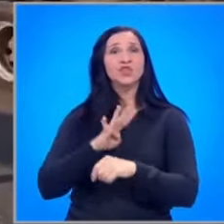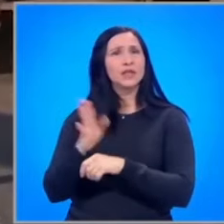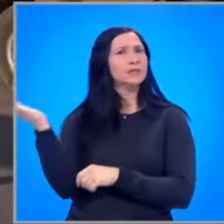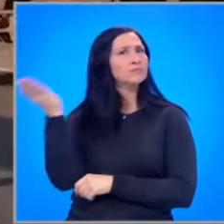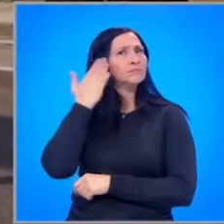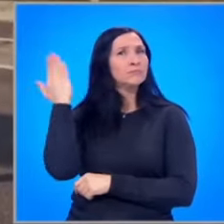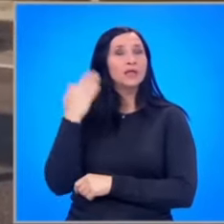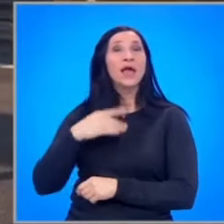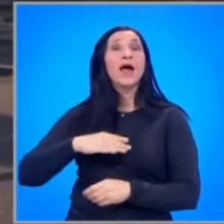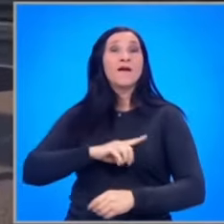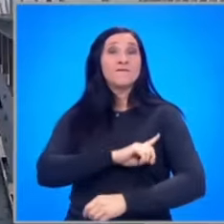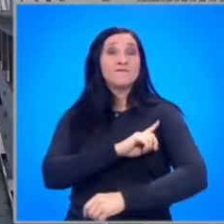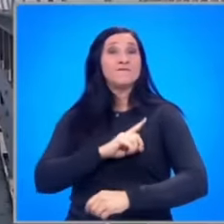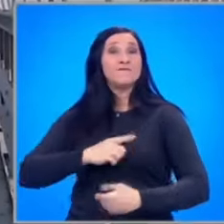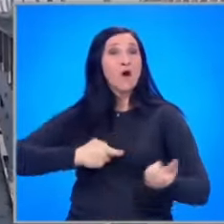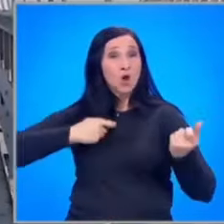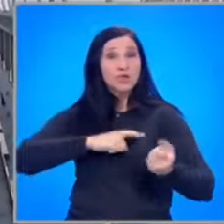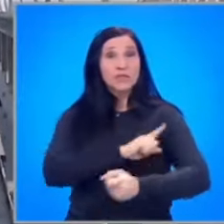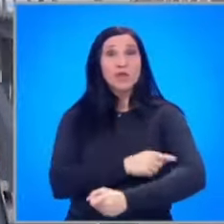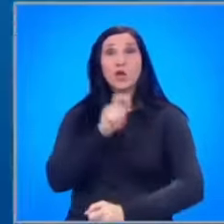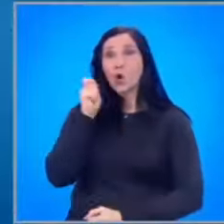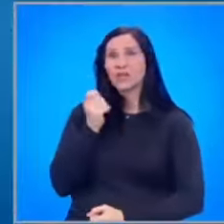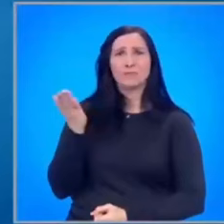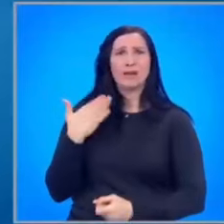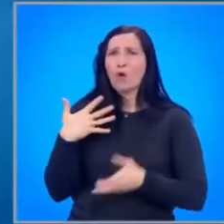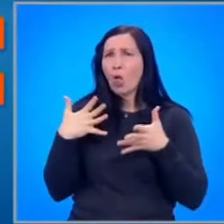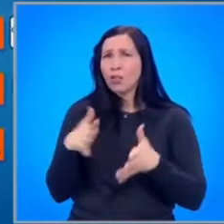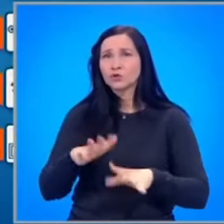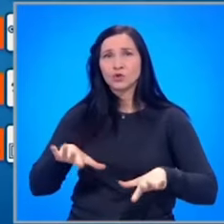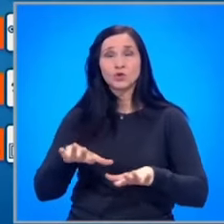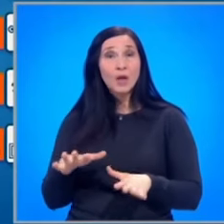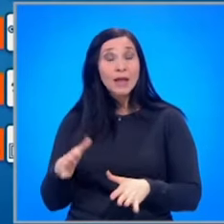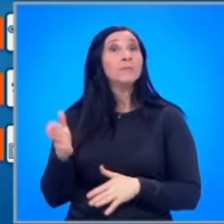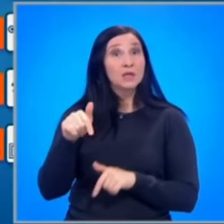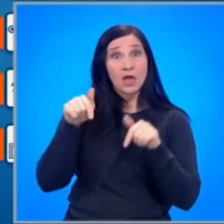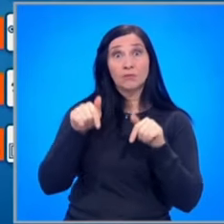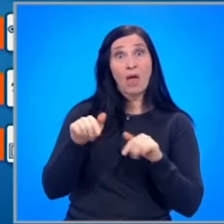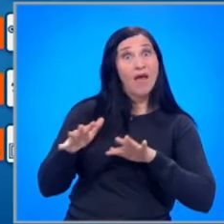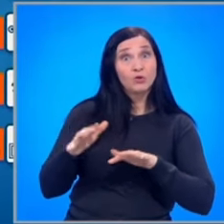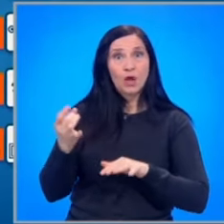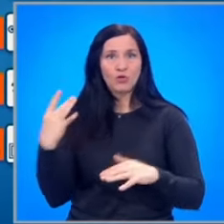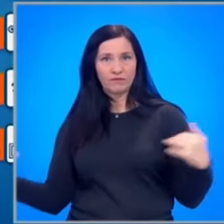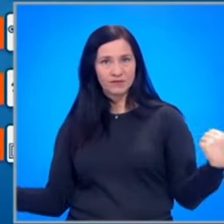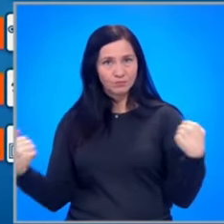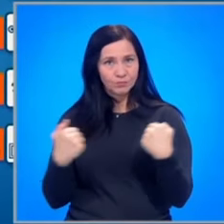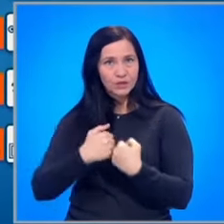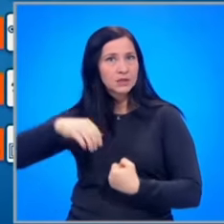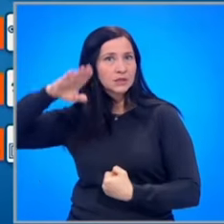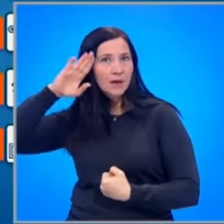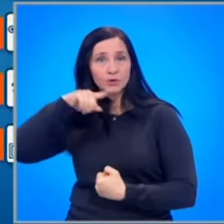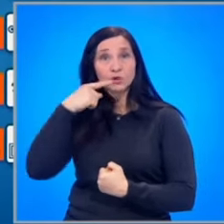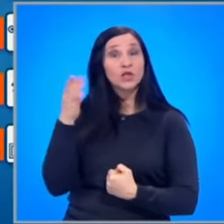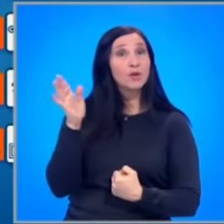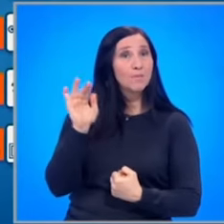времето въоръжените сили на Украина са били в окаяно състояние, посочват западни коментатори. Дали обаче евентуален нов сблъсък с армията на Русия